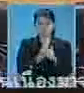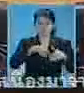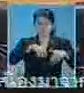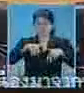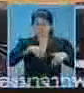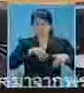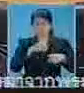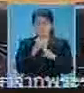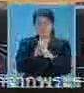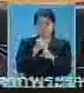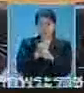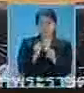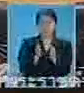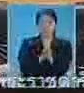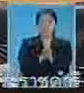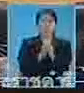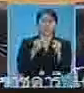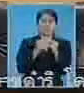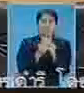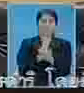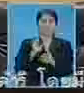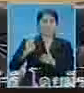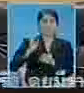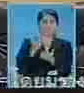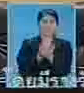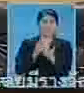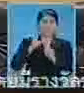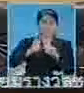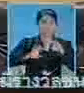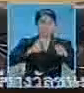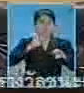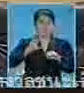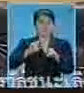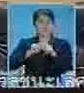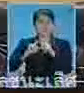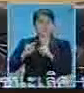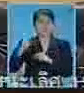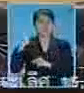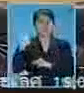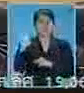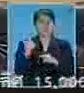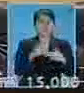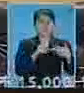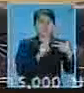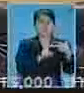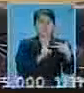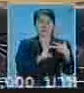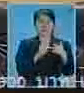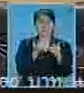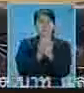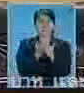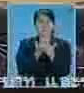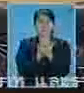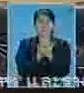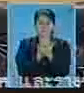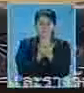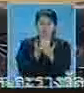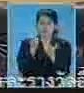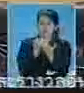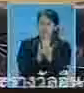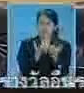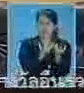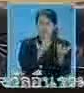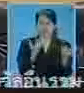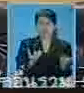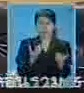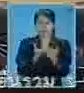อบการในส่วนของประเด็นที่3นะครับที่ท่านได้พูดถึงเรื่องของเงินเฟ้อและเรื่องของอั